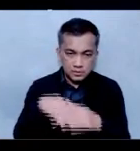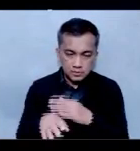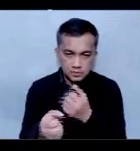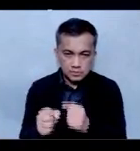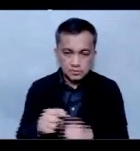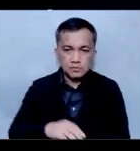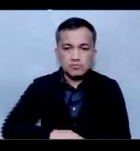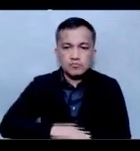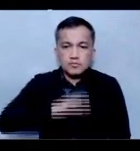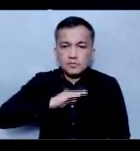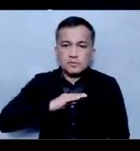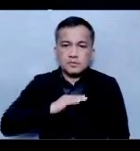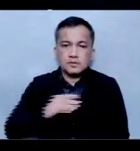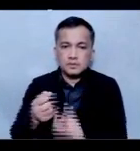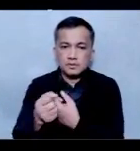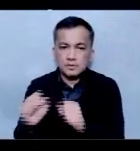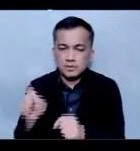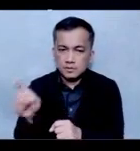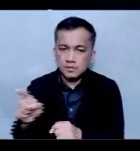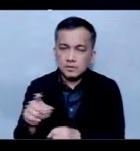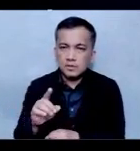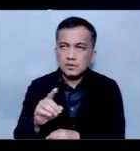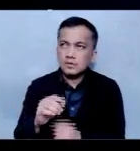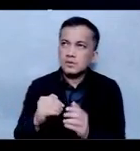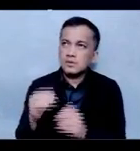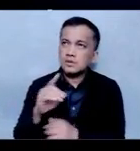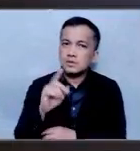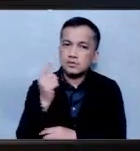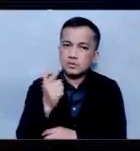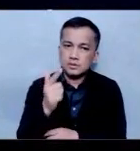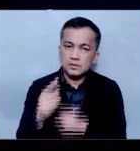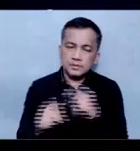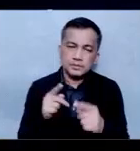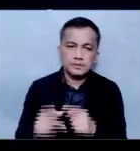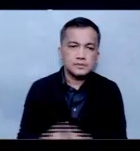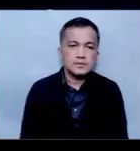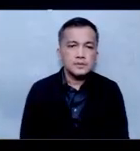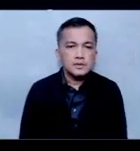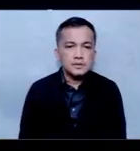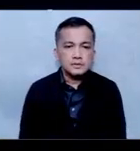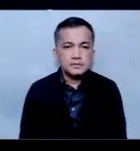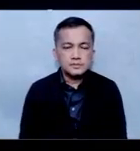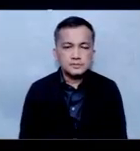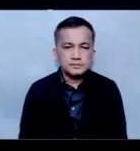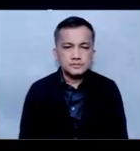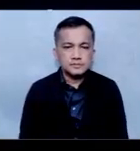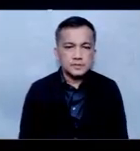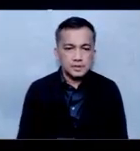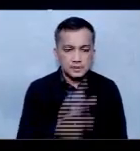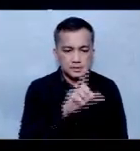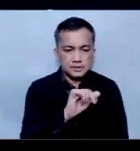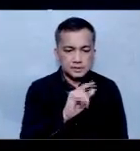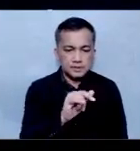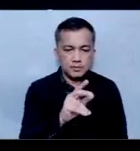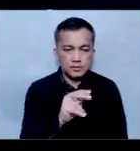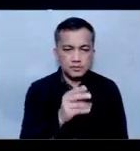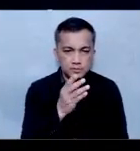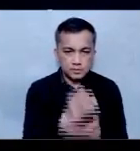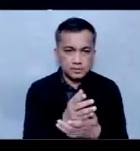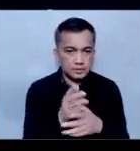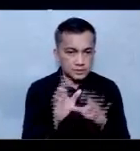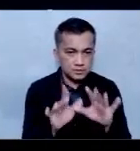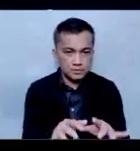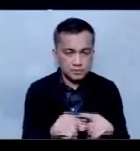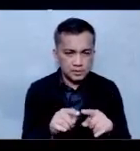dibdib na baha para masagip ang nasa higit 20 residente. Sa bayan naman ng Libon, tumigil ng ulan pero